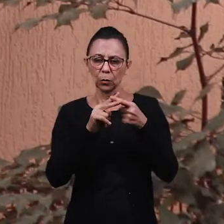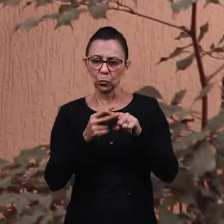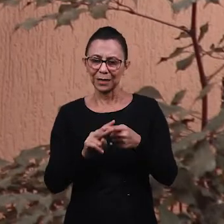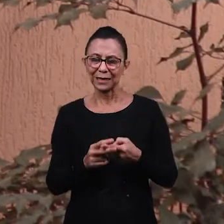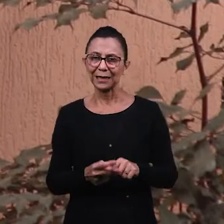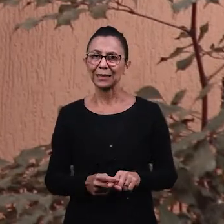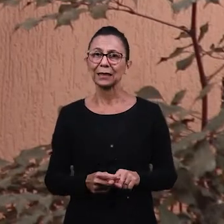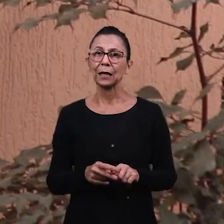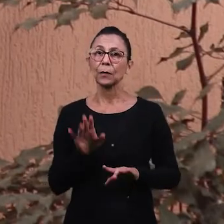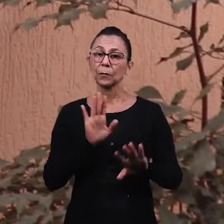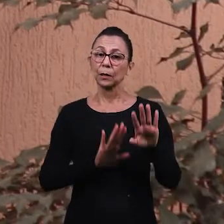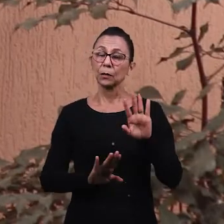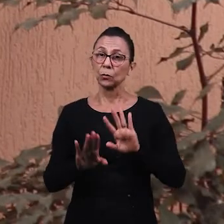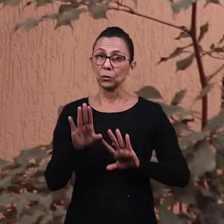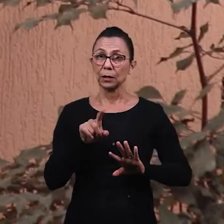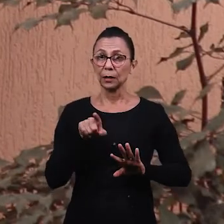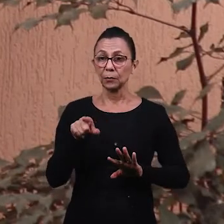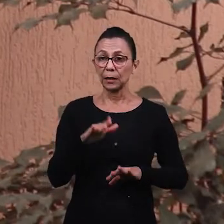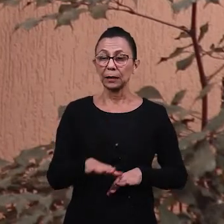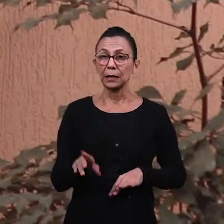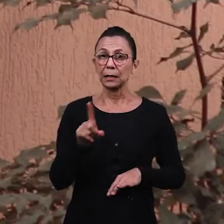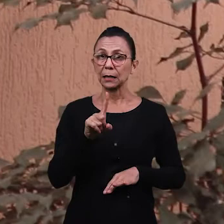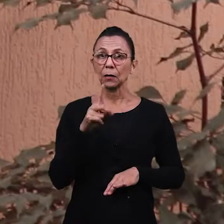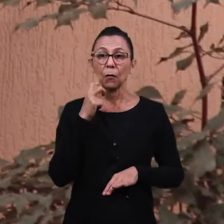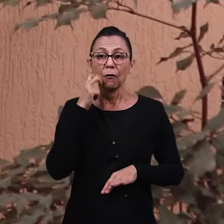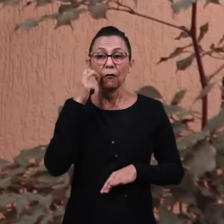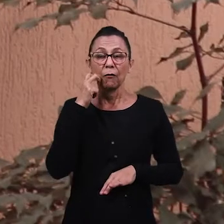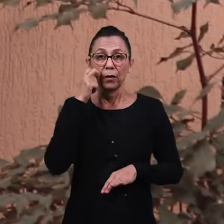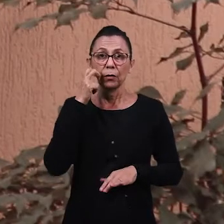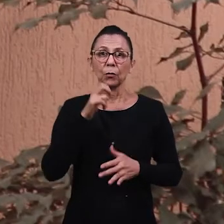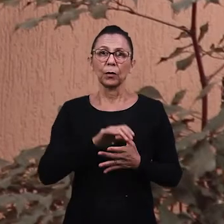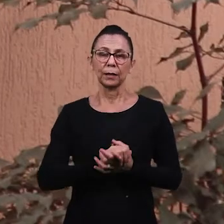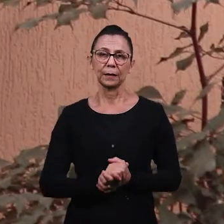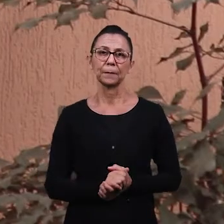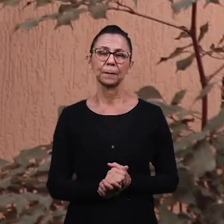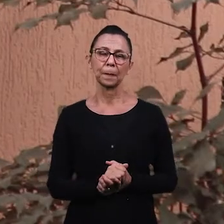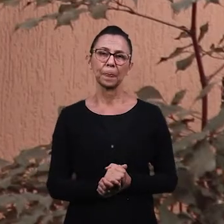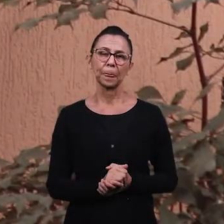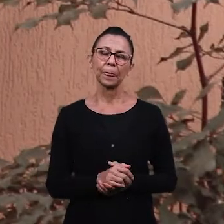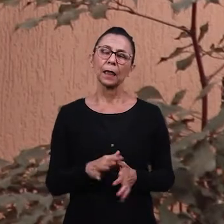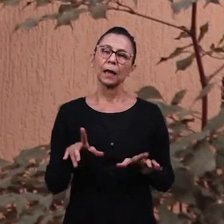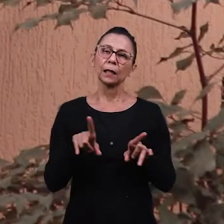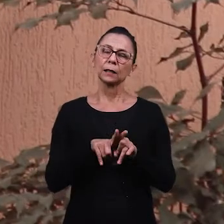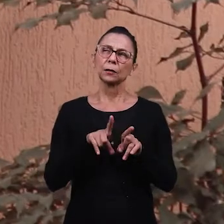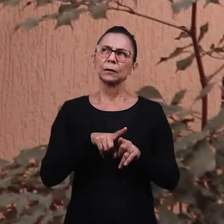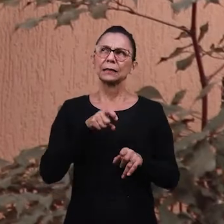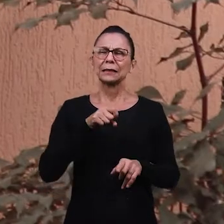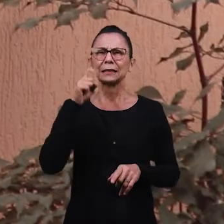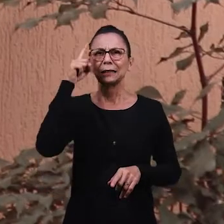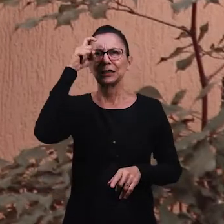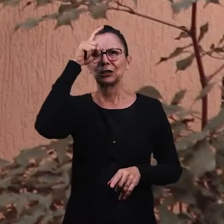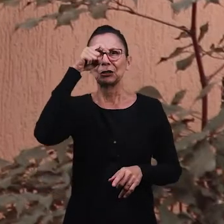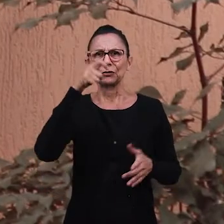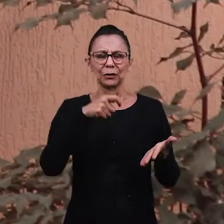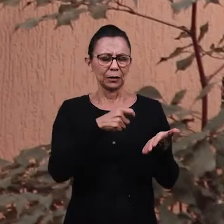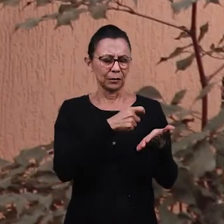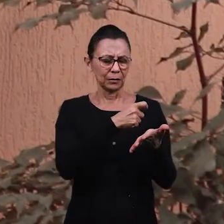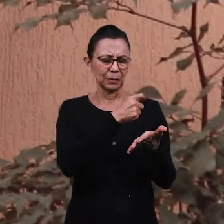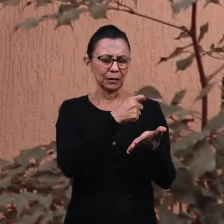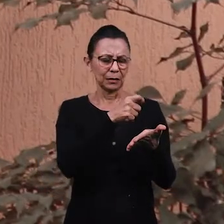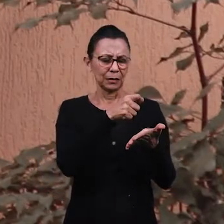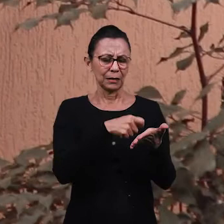faire afin de ne pas la constranger et pour ne pas la laisser avec l'autoestime trop basse.